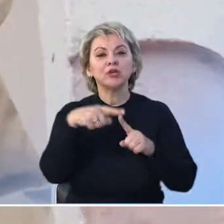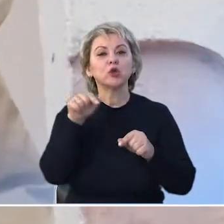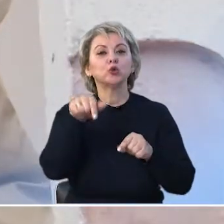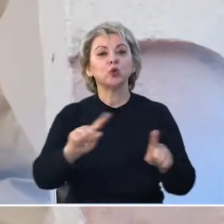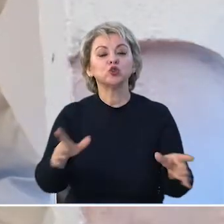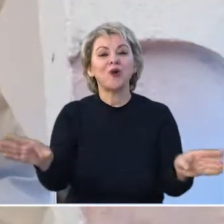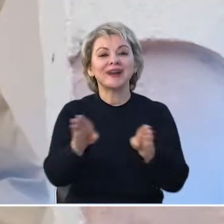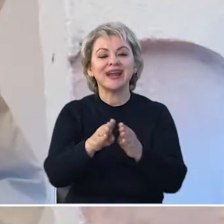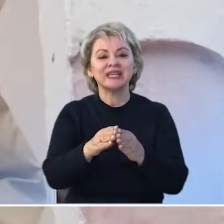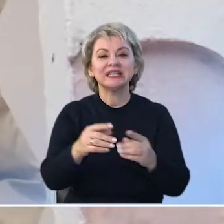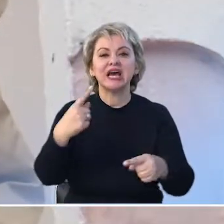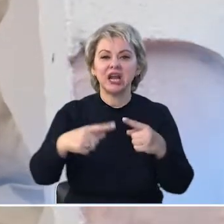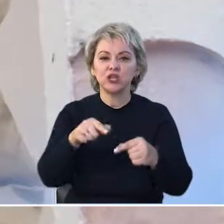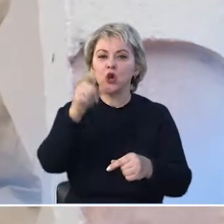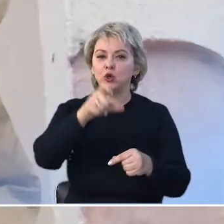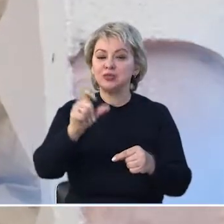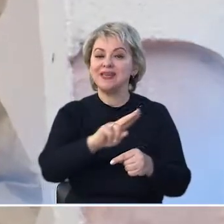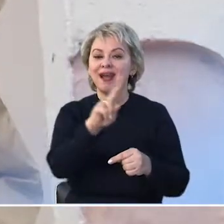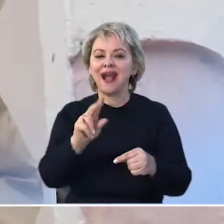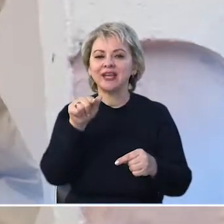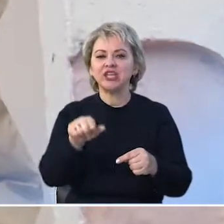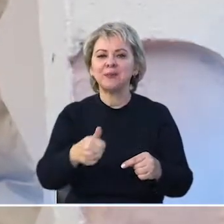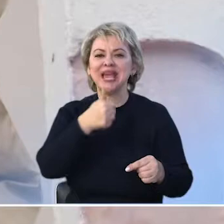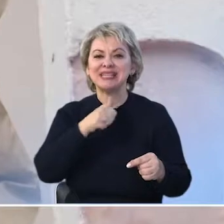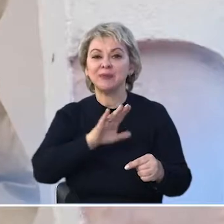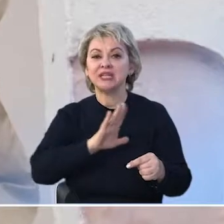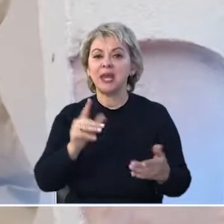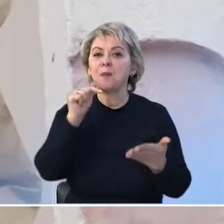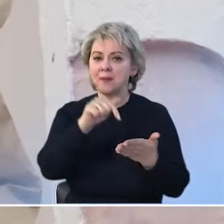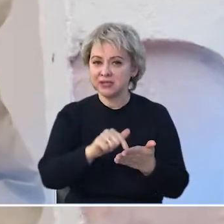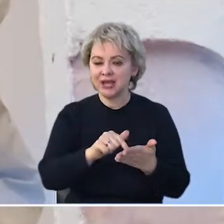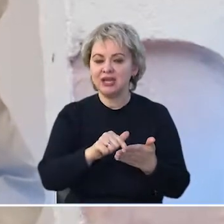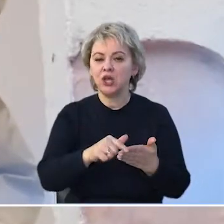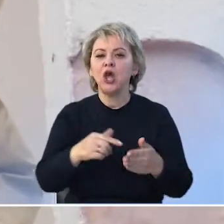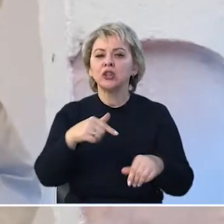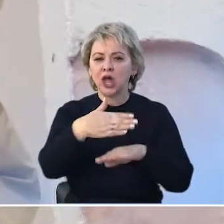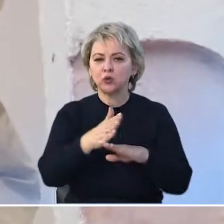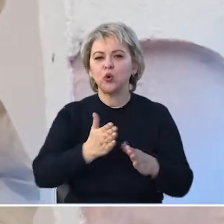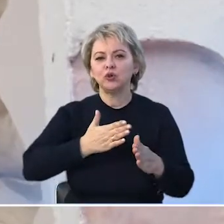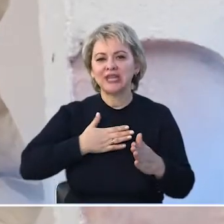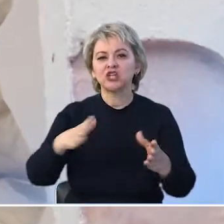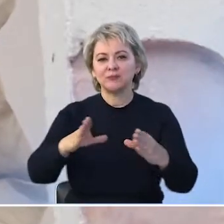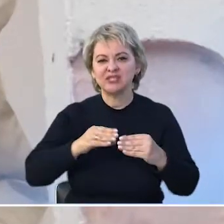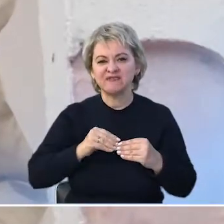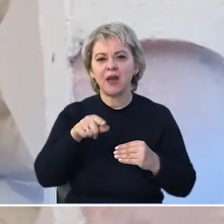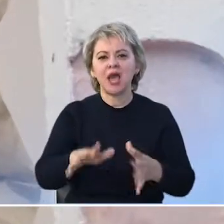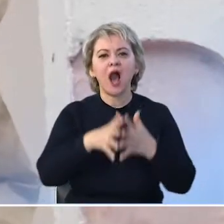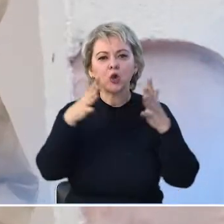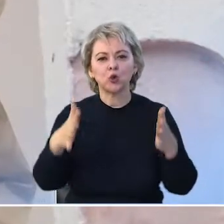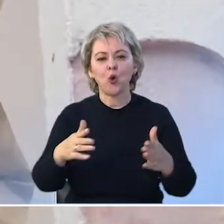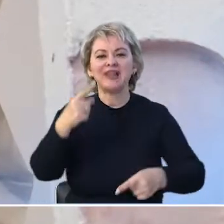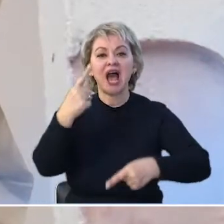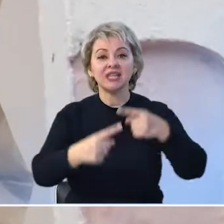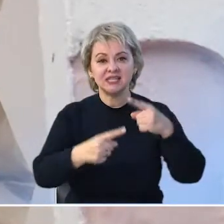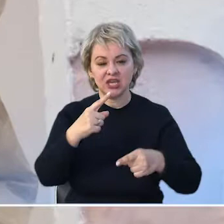Память – это то, что роднит и сближает людей. Какие бы испытания ни выпадали на долю нашего с вами некогда